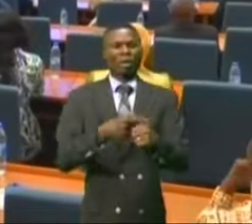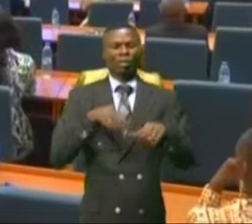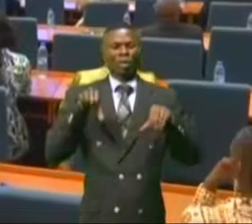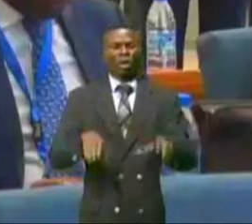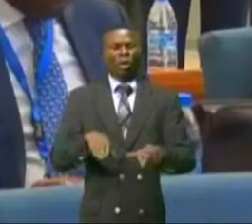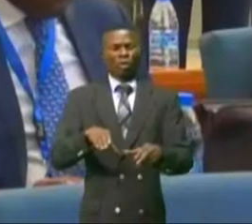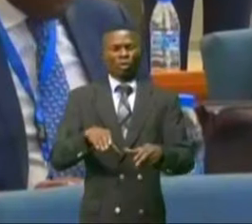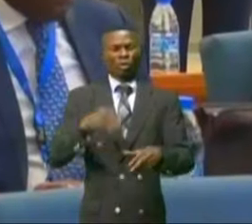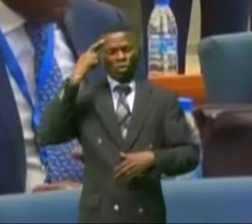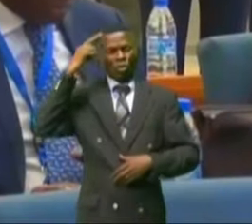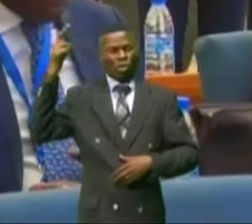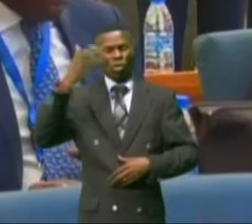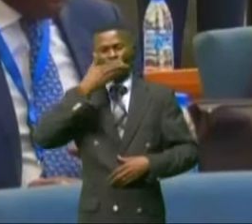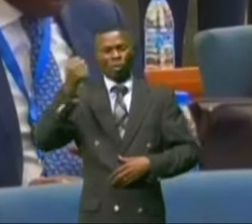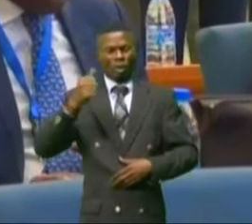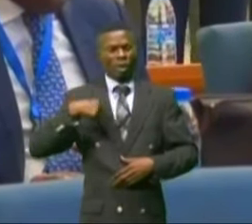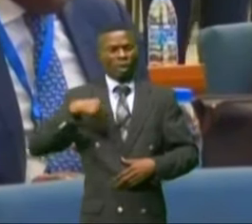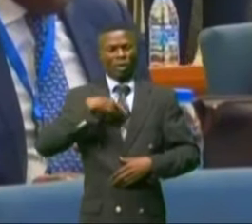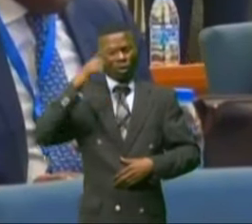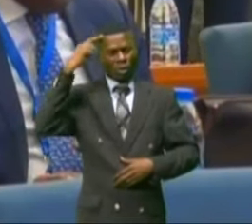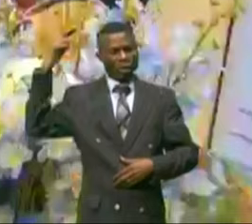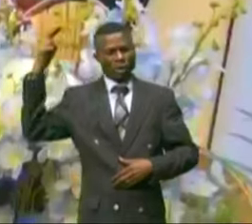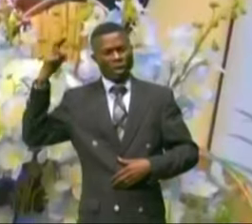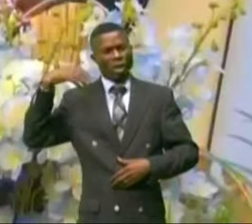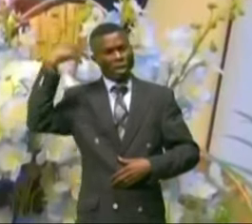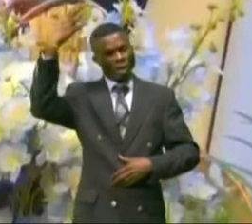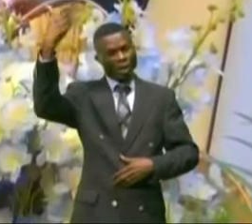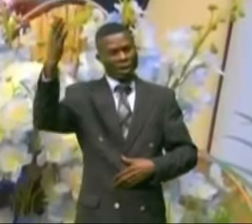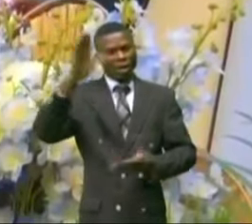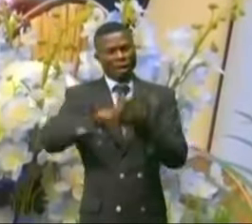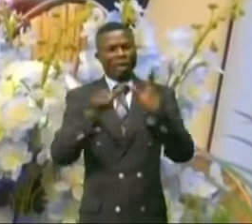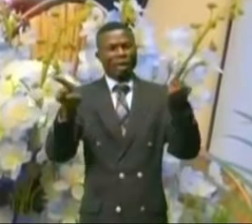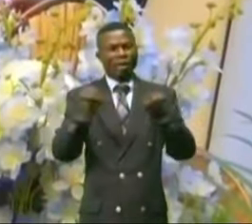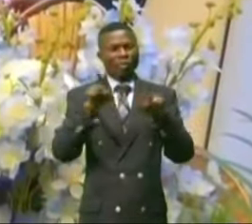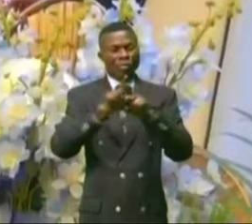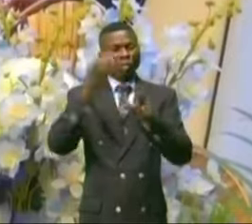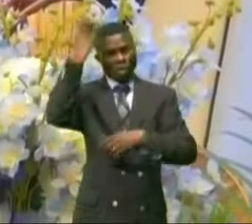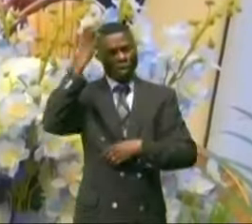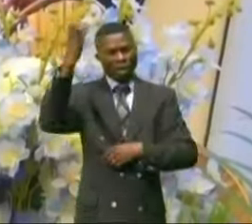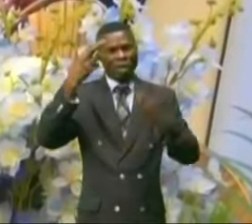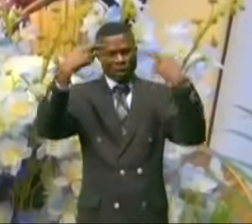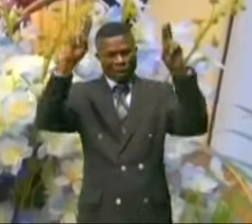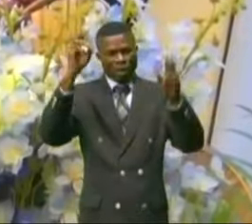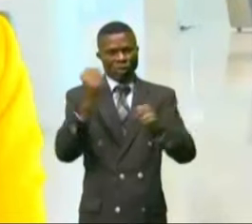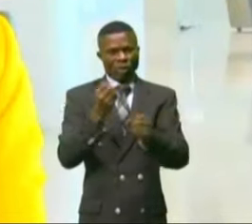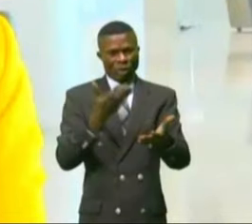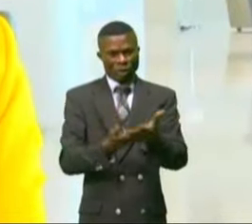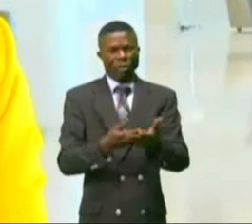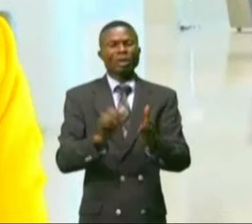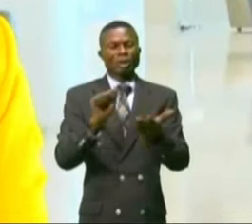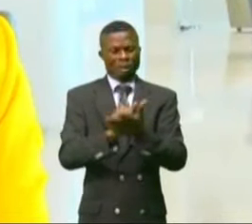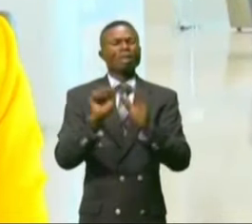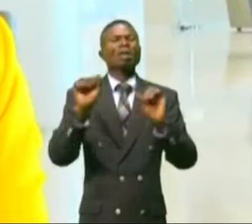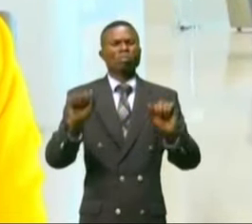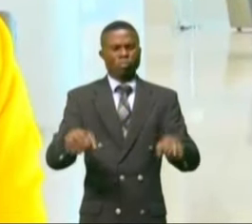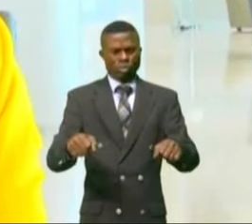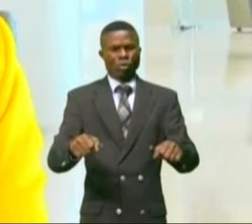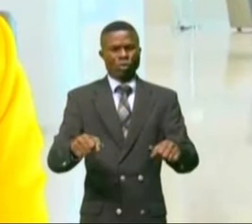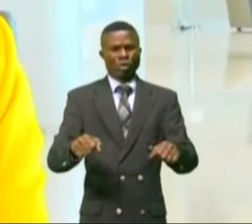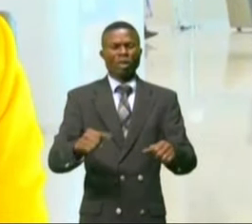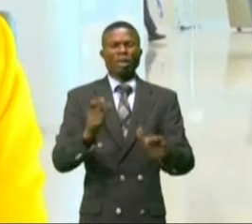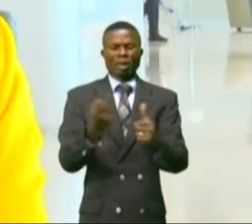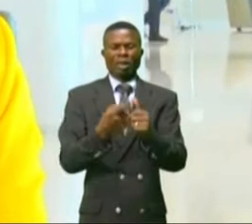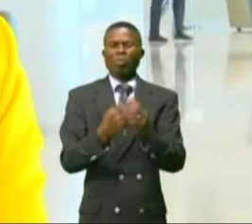meilleur. Nous rêvons aussi un jour d'être comme ces autres pays qui ont réussi dans le domaine. Mais c'est possible. Il faut la